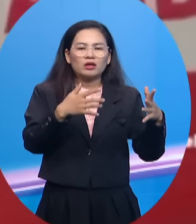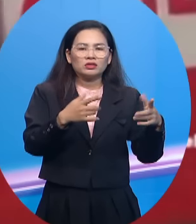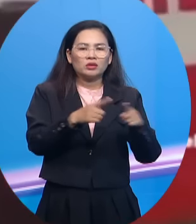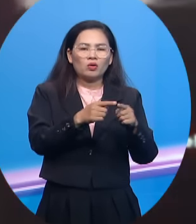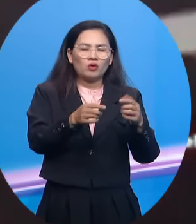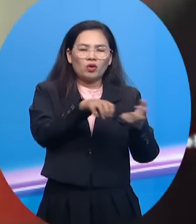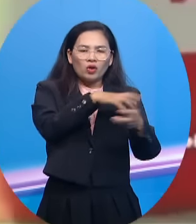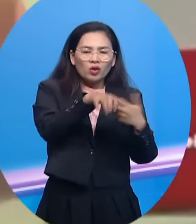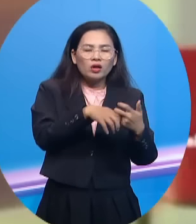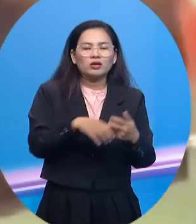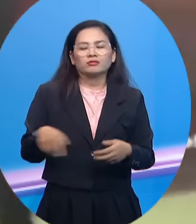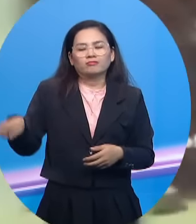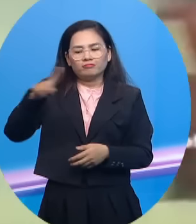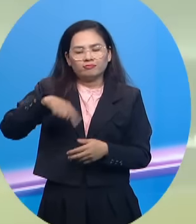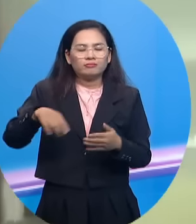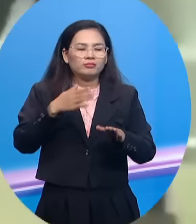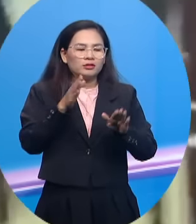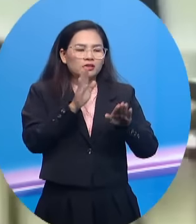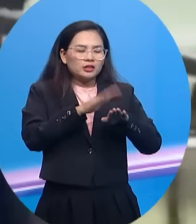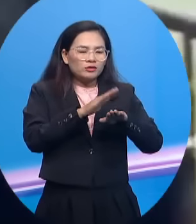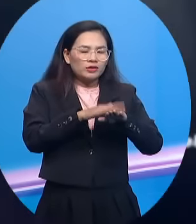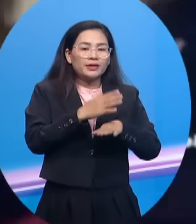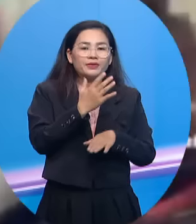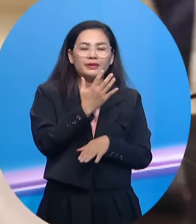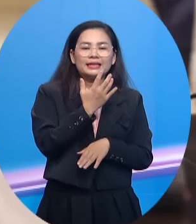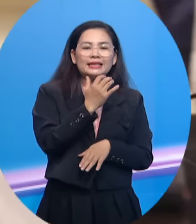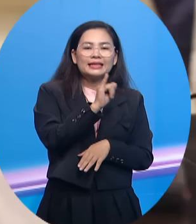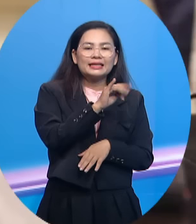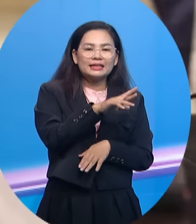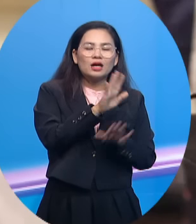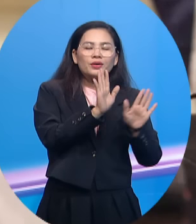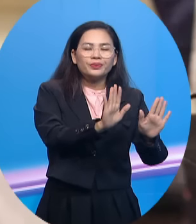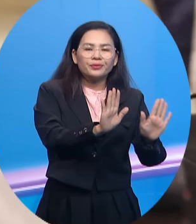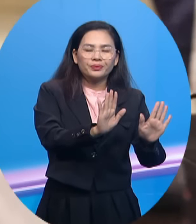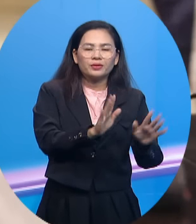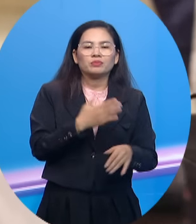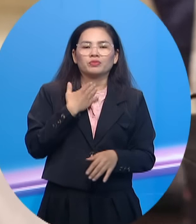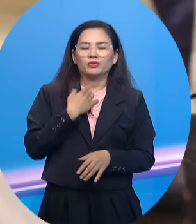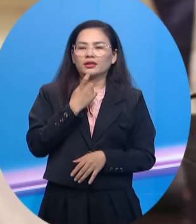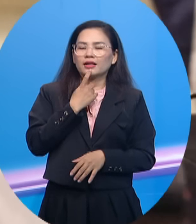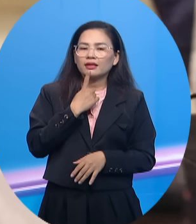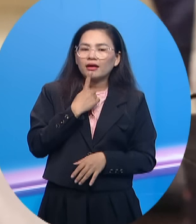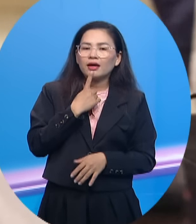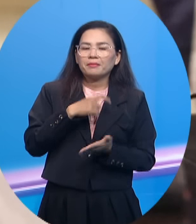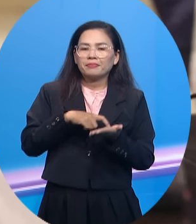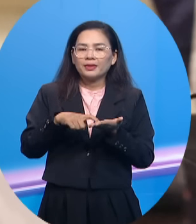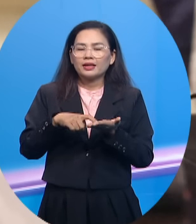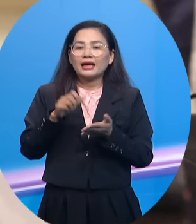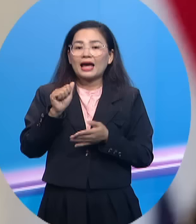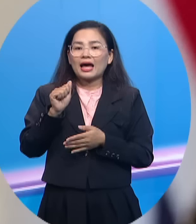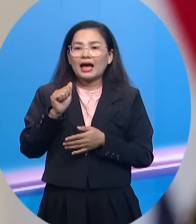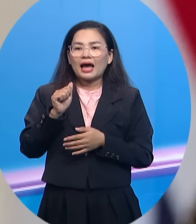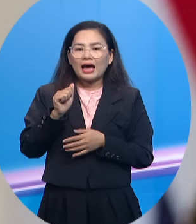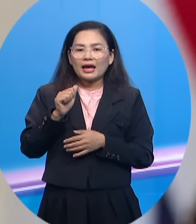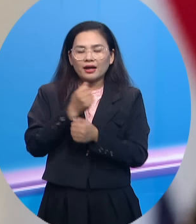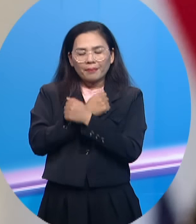kiềm chế, đồng thời bày tỏ tán thành lời kêu gọi từ Mỹ, Qatar và Ai Cập nối lại các cuộc đàm phán về lệnh ngừng bắn ở